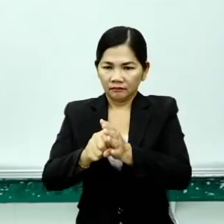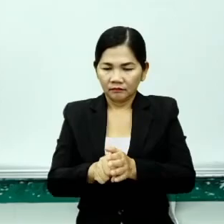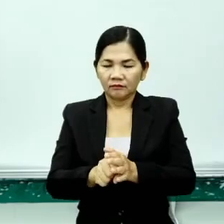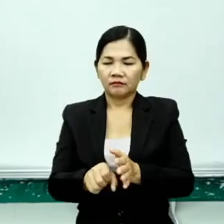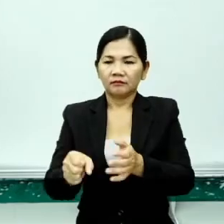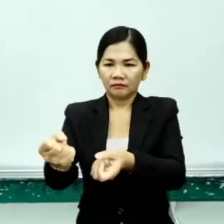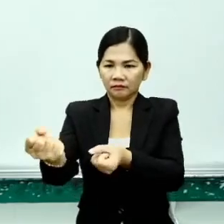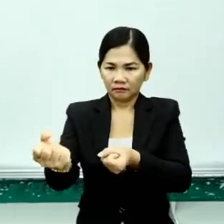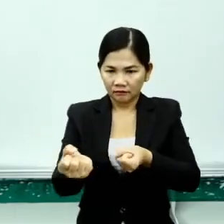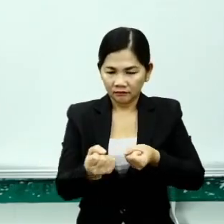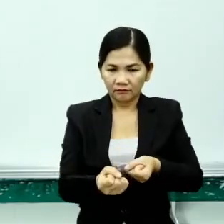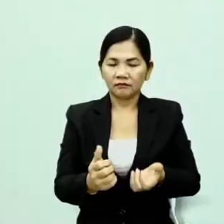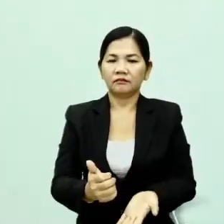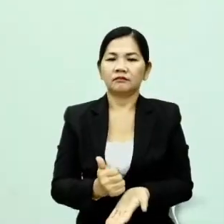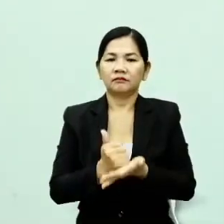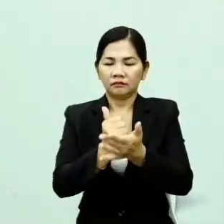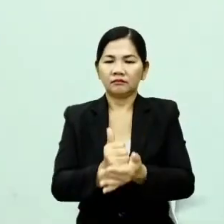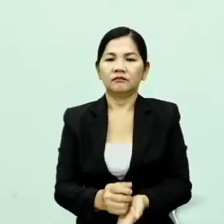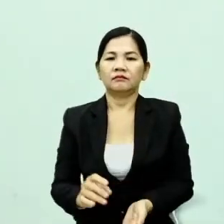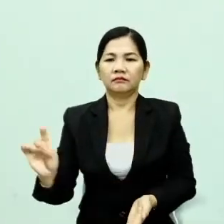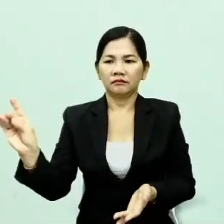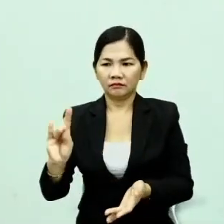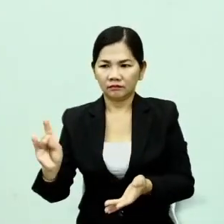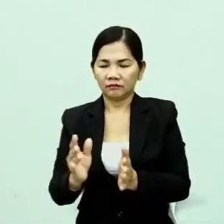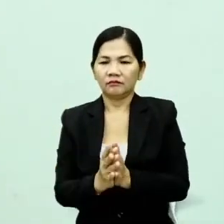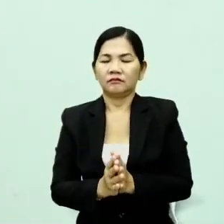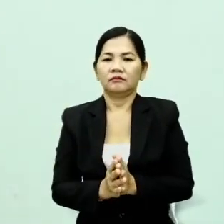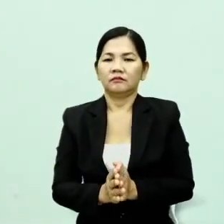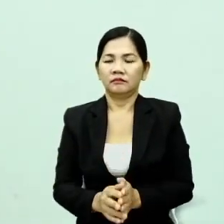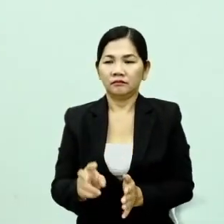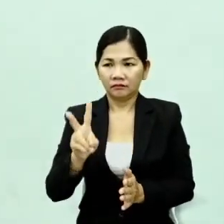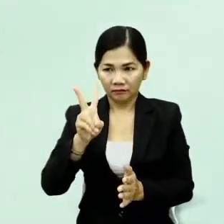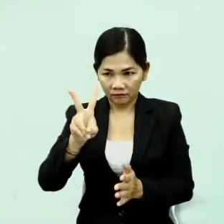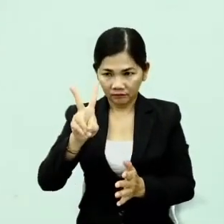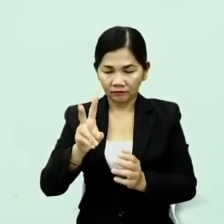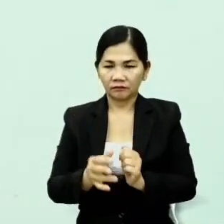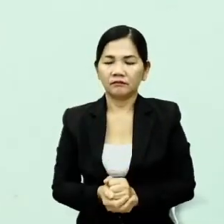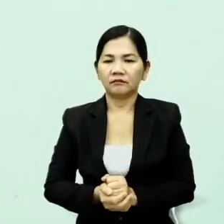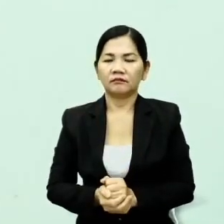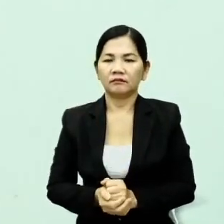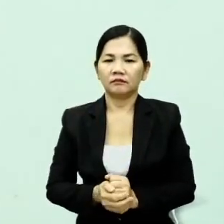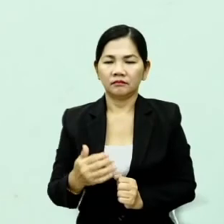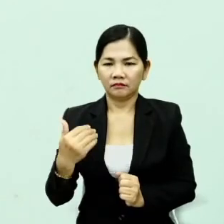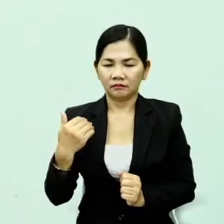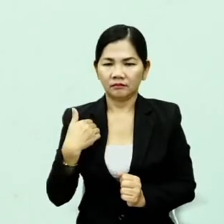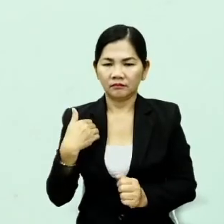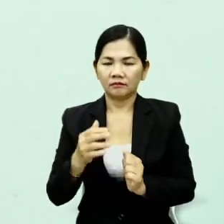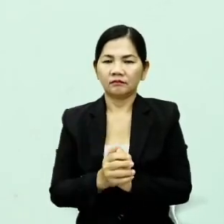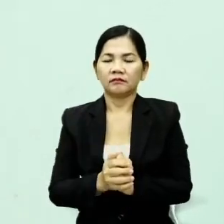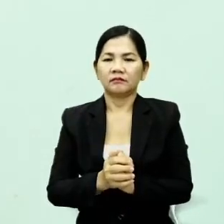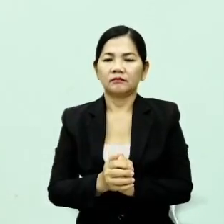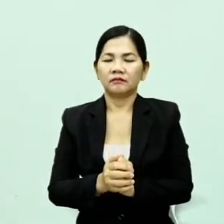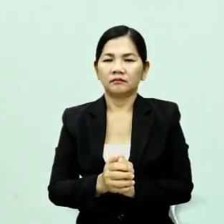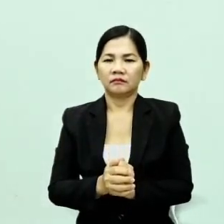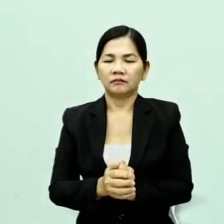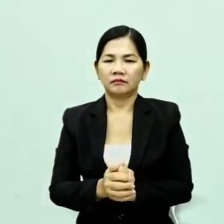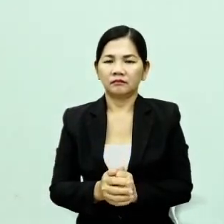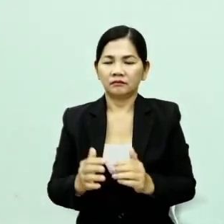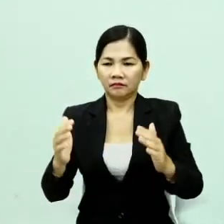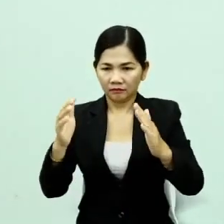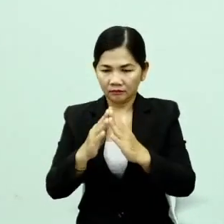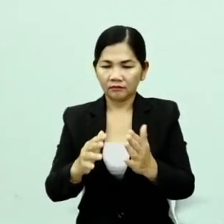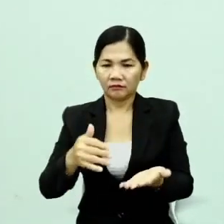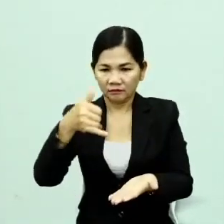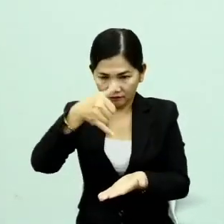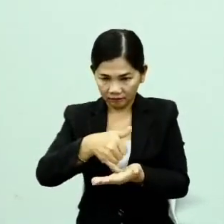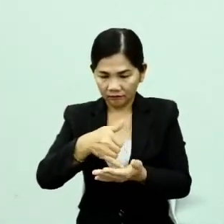nông ca chuối một nú ở bán chậm nún pì chẳng chẳng này có đồ bằng chạm một đoàn tía cho xâm rập cái cạp tè